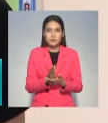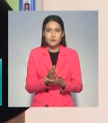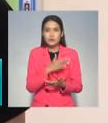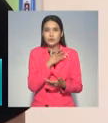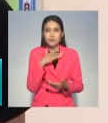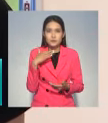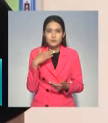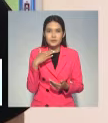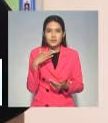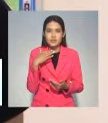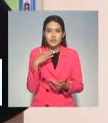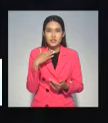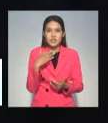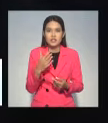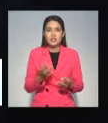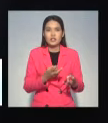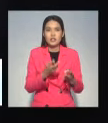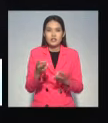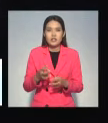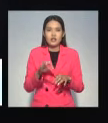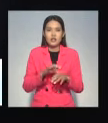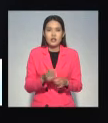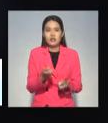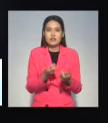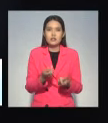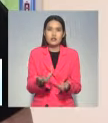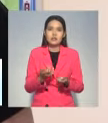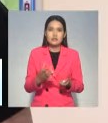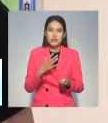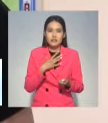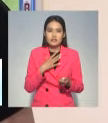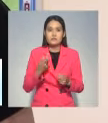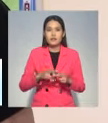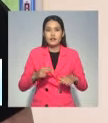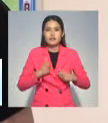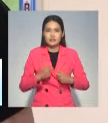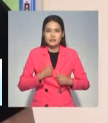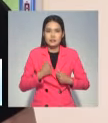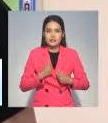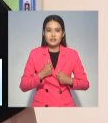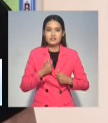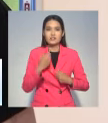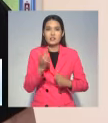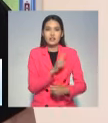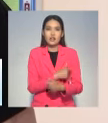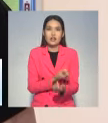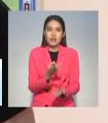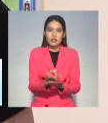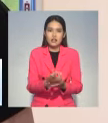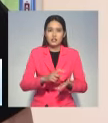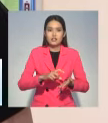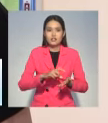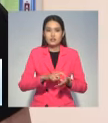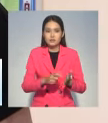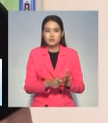деген денесінде сырылған жарақаттар болды. Сол сирақ сүйектерінің ашық сынуы болды. Біз реанимация бөлімінде